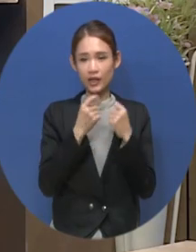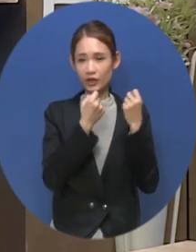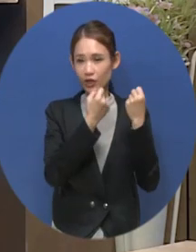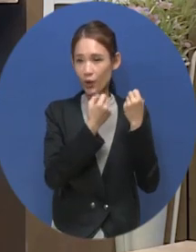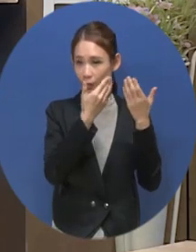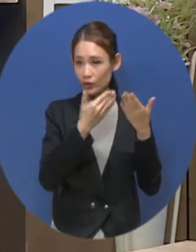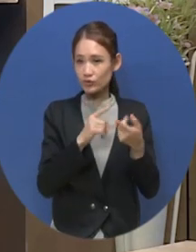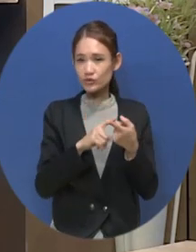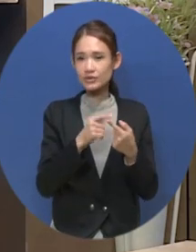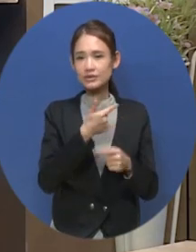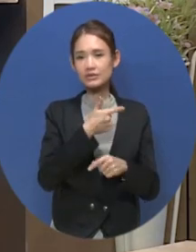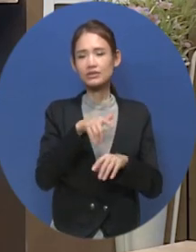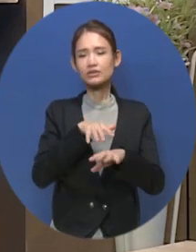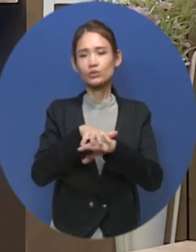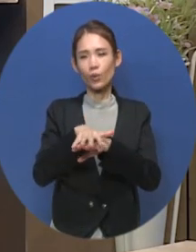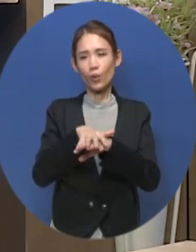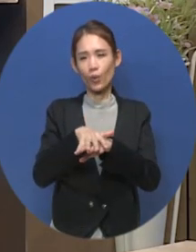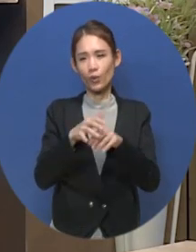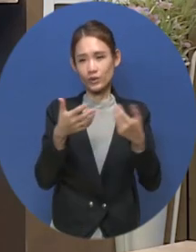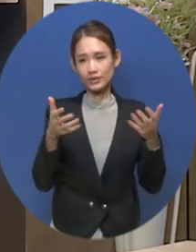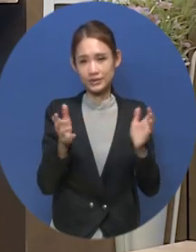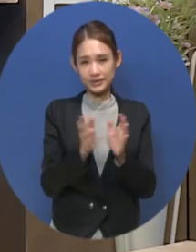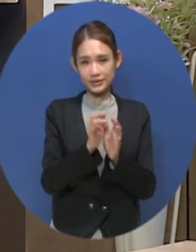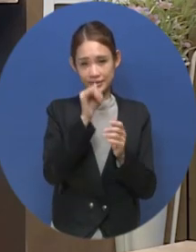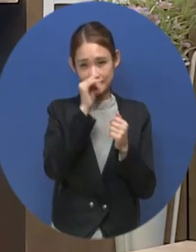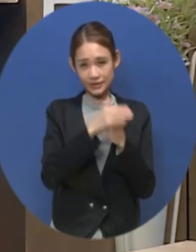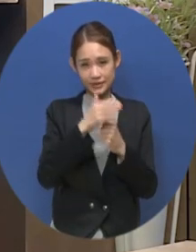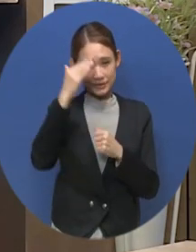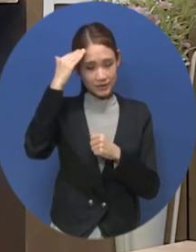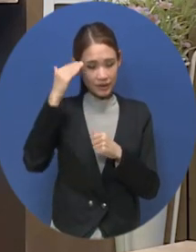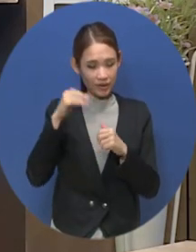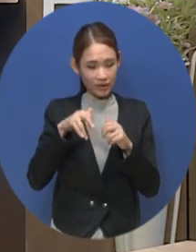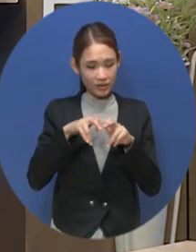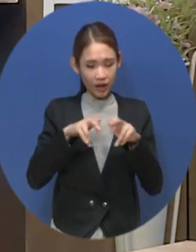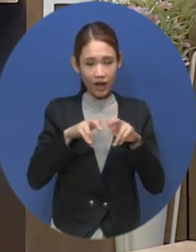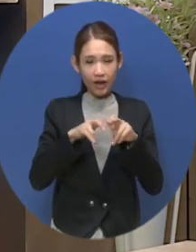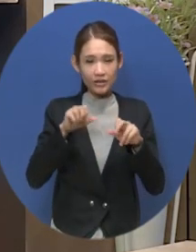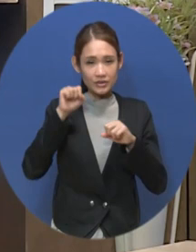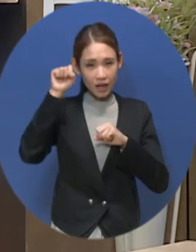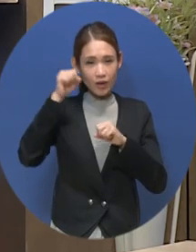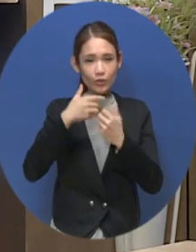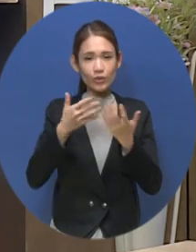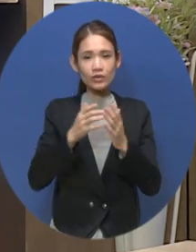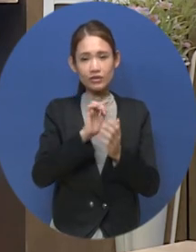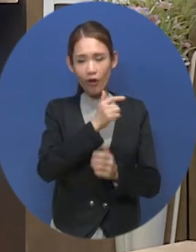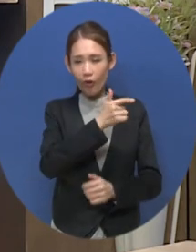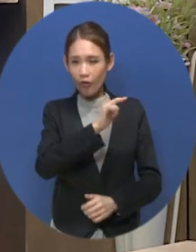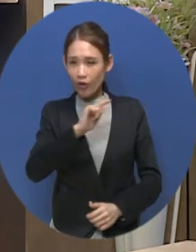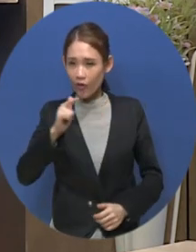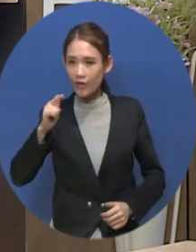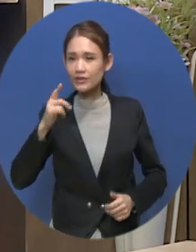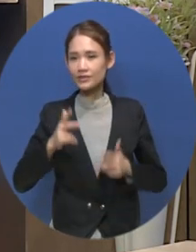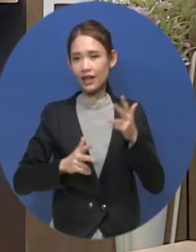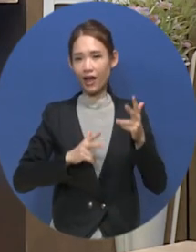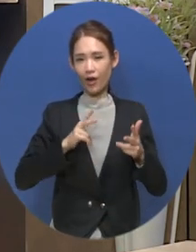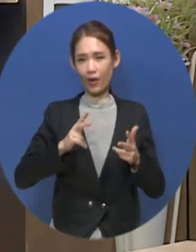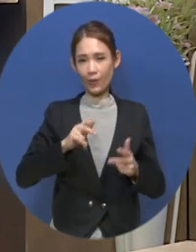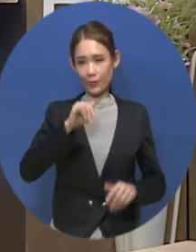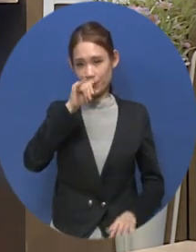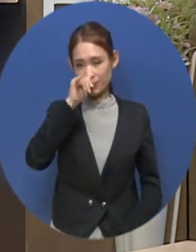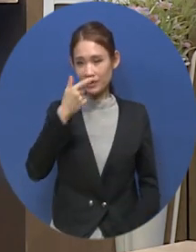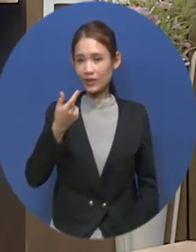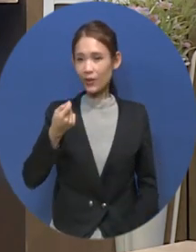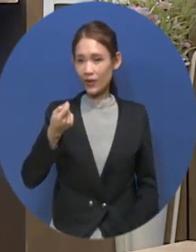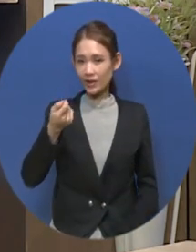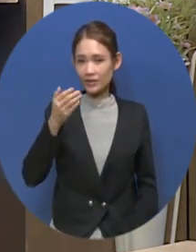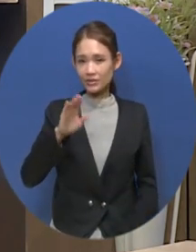이제 이 큰 조직이다 보니까 대한장애인체육회에서는 굉장히 또 많은 여러 사업들을 진행하고 계실 텐데요. 예. 그럼 그중에서